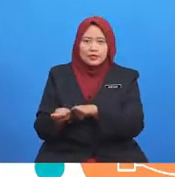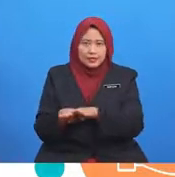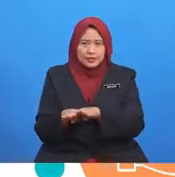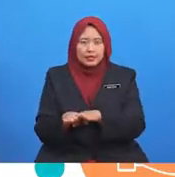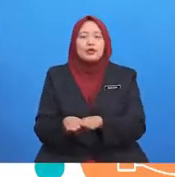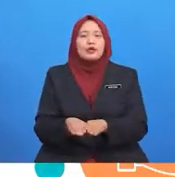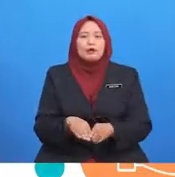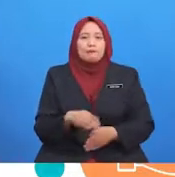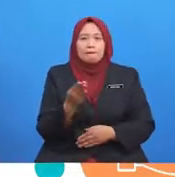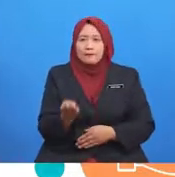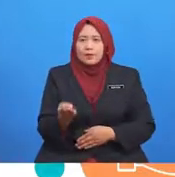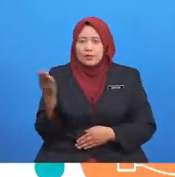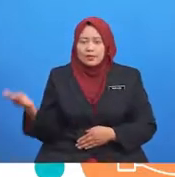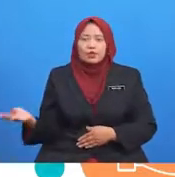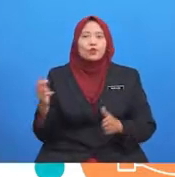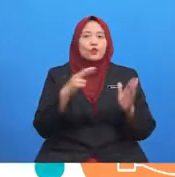rujukan.